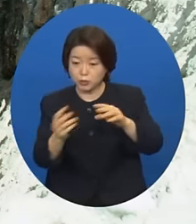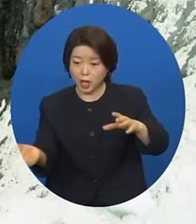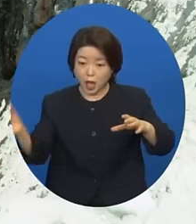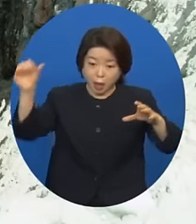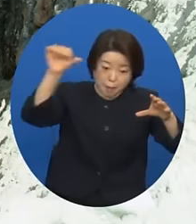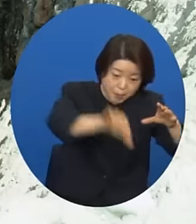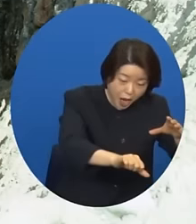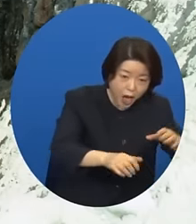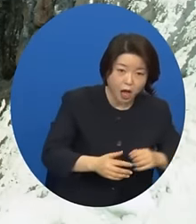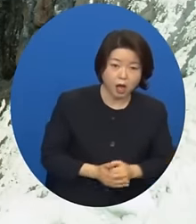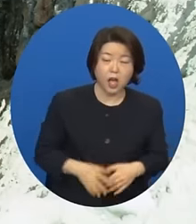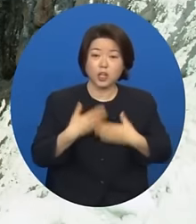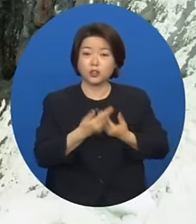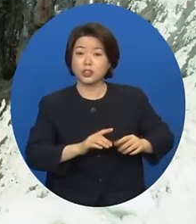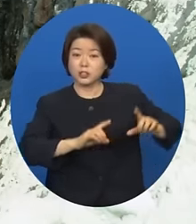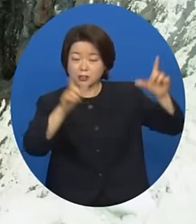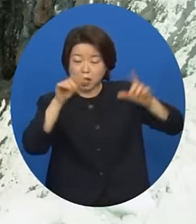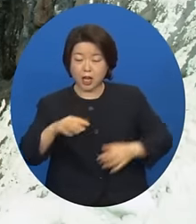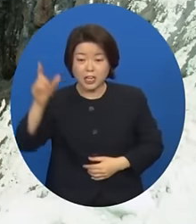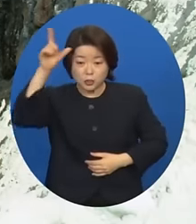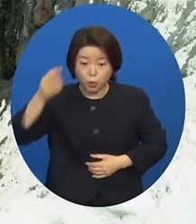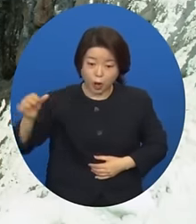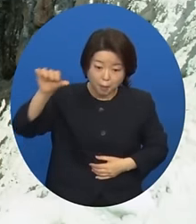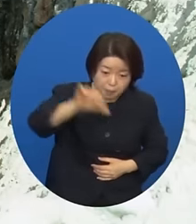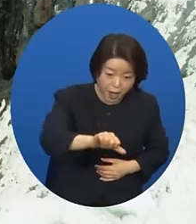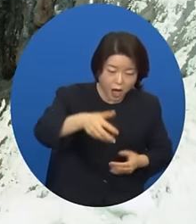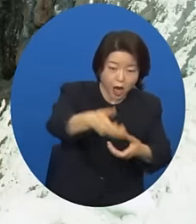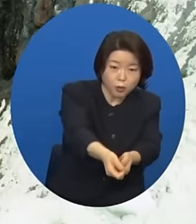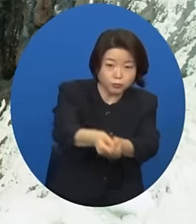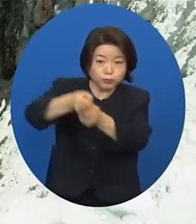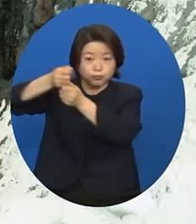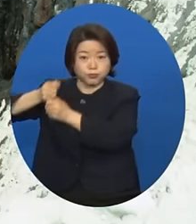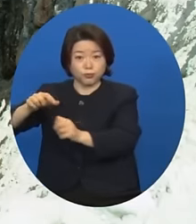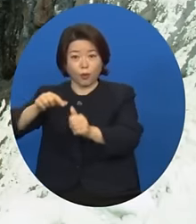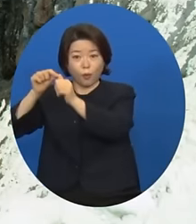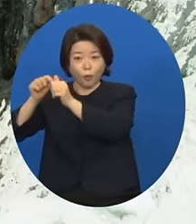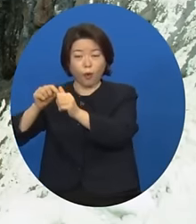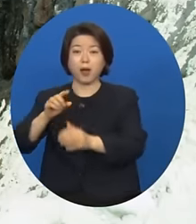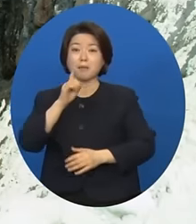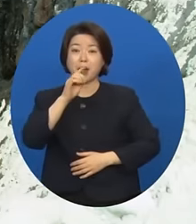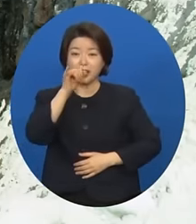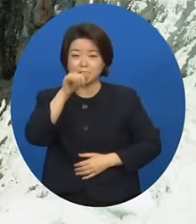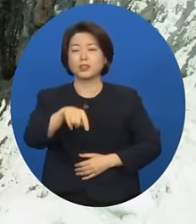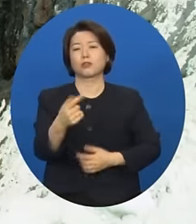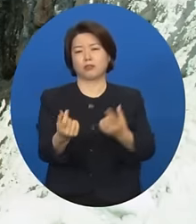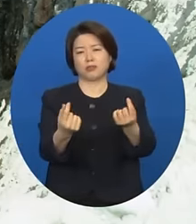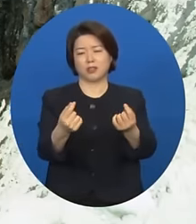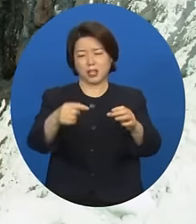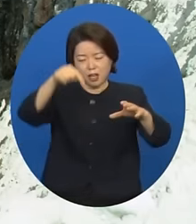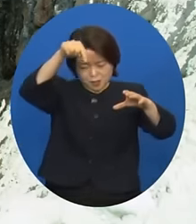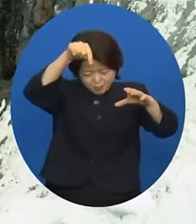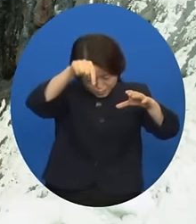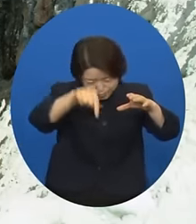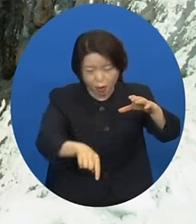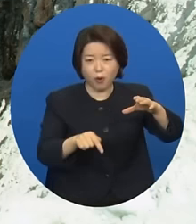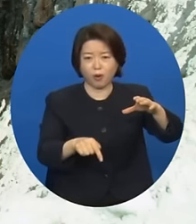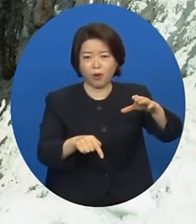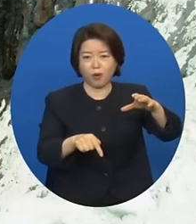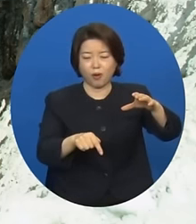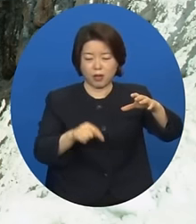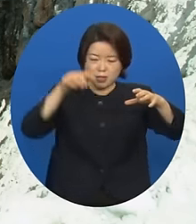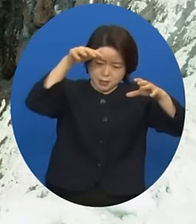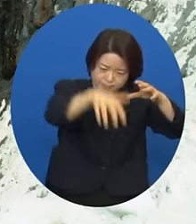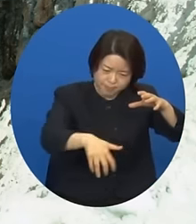빠지면 구하지 않겠냐 그런 얘기를 하신 것이 빠지는 경우가 있기 때문에 그래요 그 굉장히 깊은 곳까지 파야만이